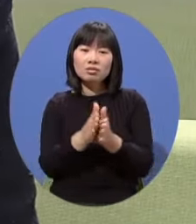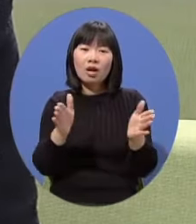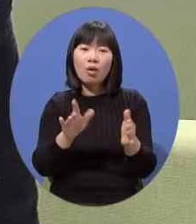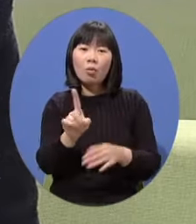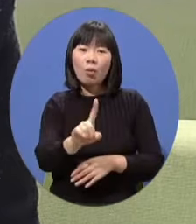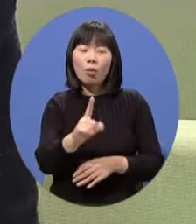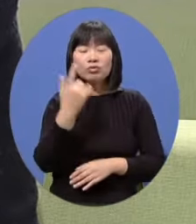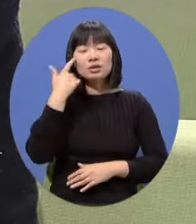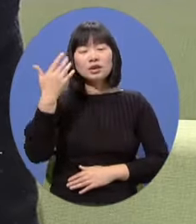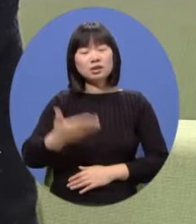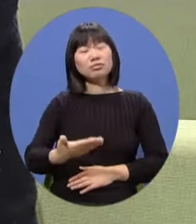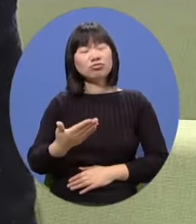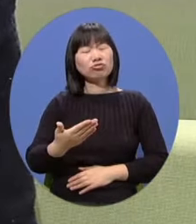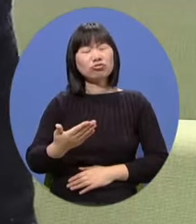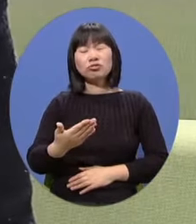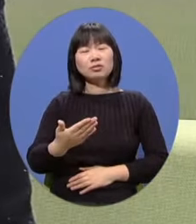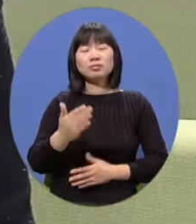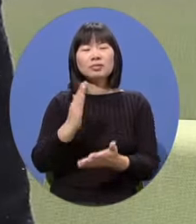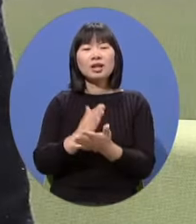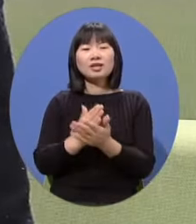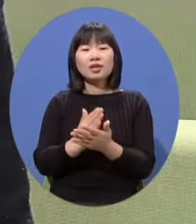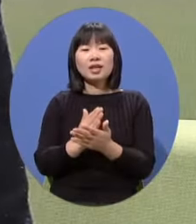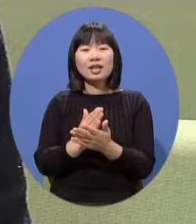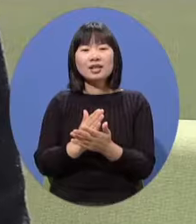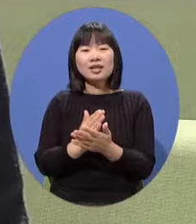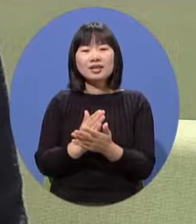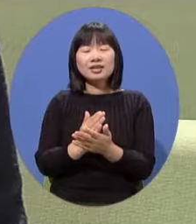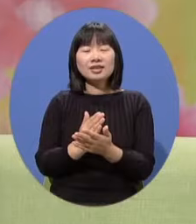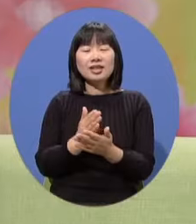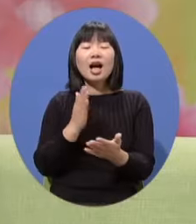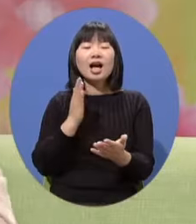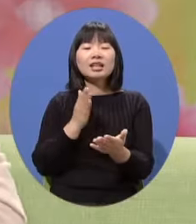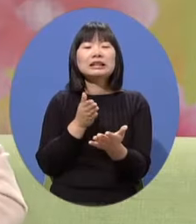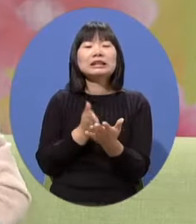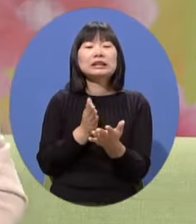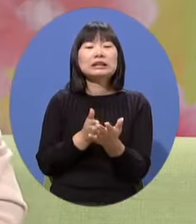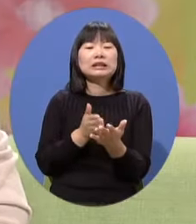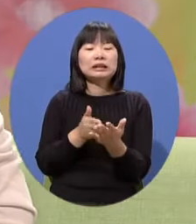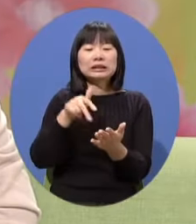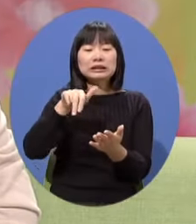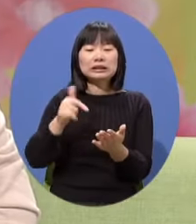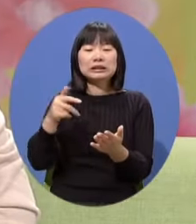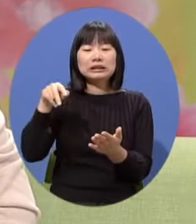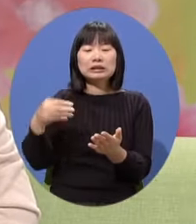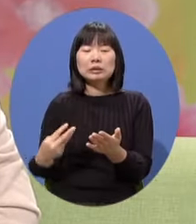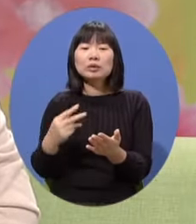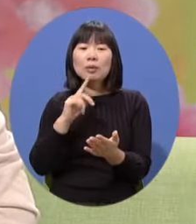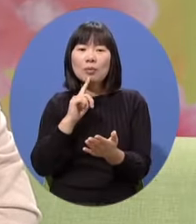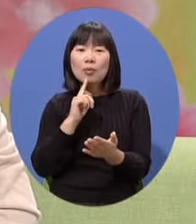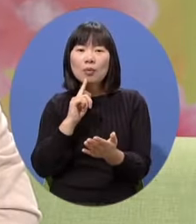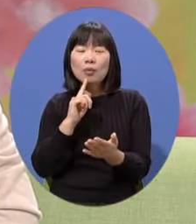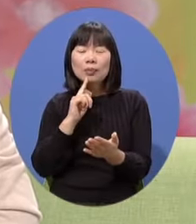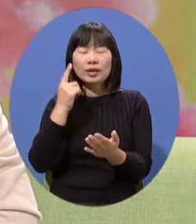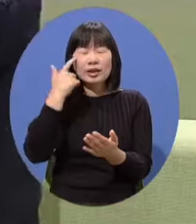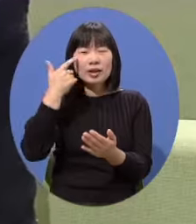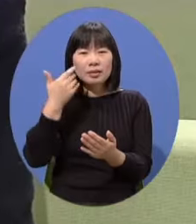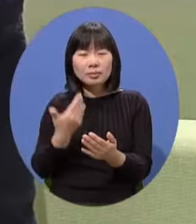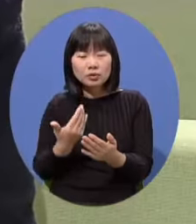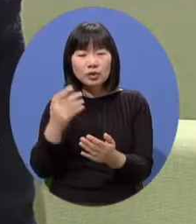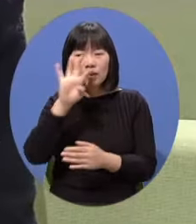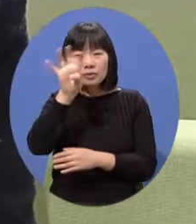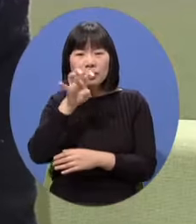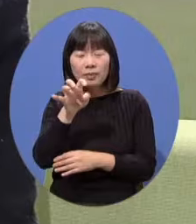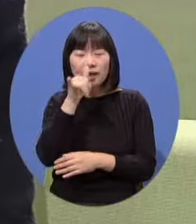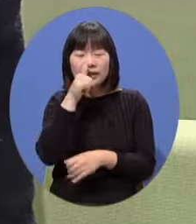좋냐면 질문보다는 네. 진술문 형태로 해라라고 진술문이요? 해요. 진술문이요? 그러니까 서술문, 그러니까 질문은 이렇게